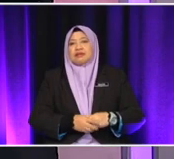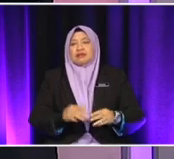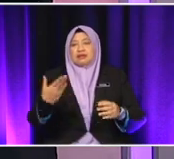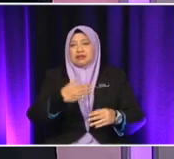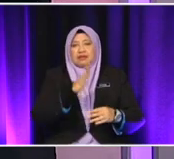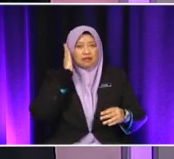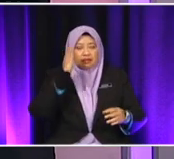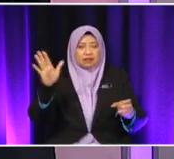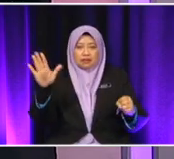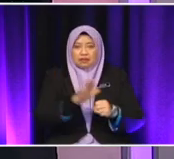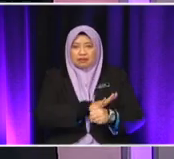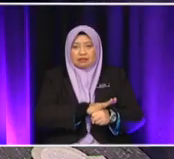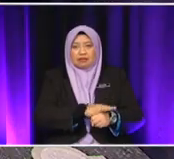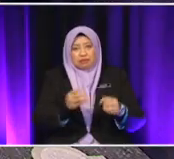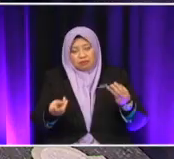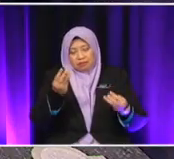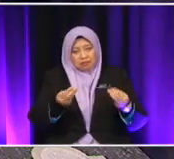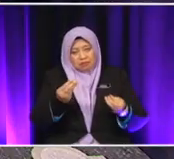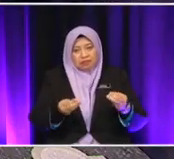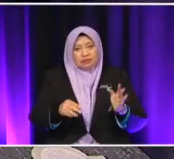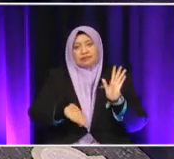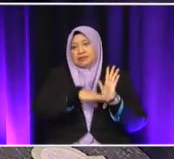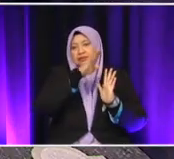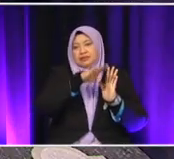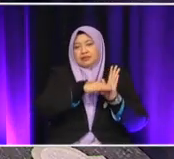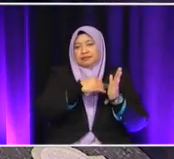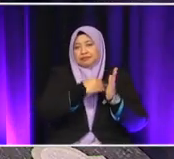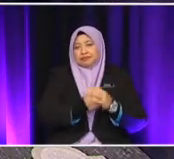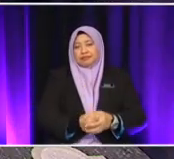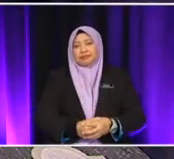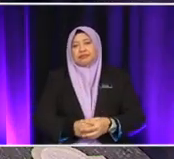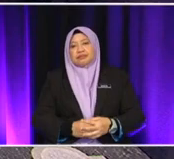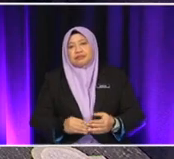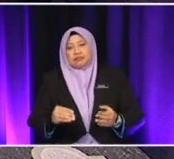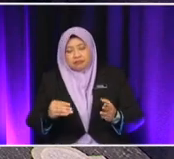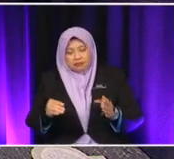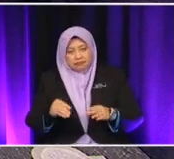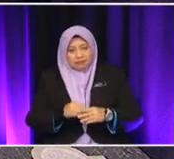mungkin meningkat disebabkan oleh cuaca yang Baik Sebaliknya